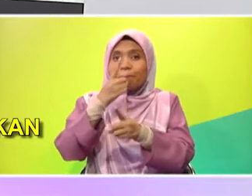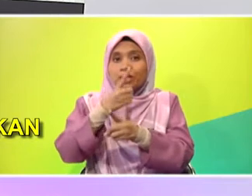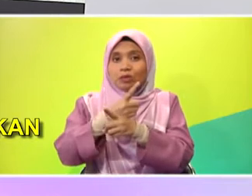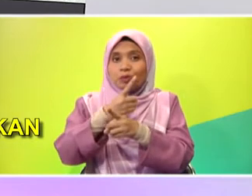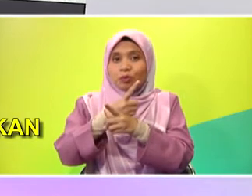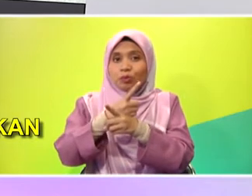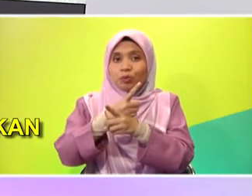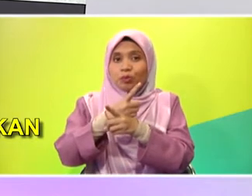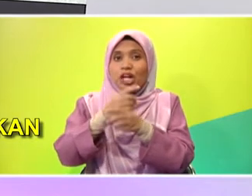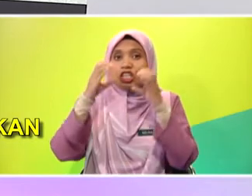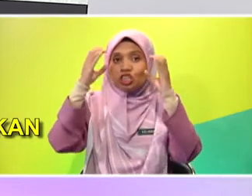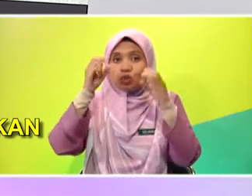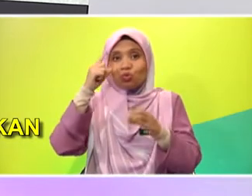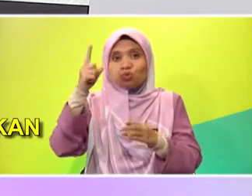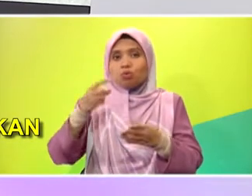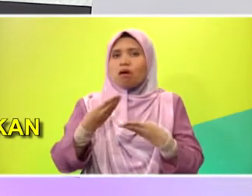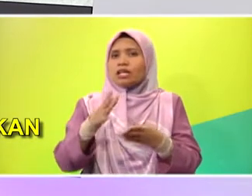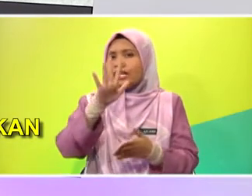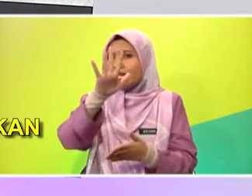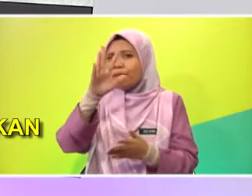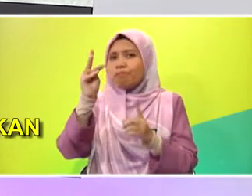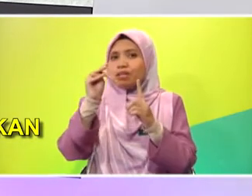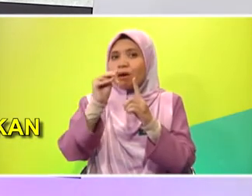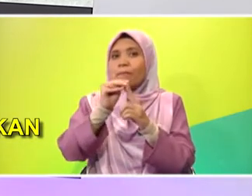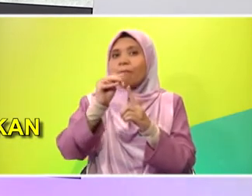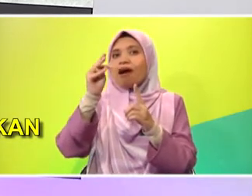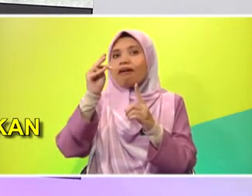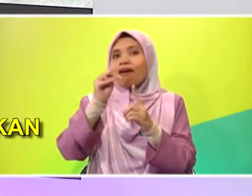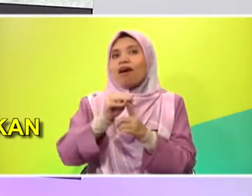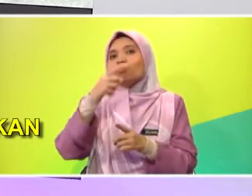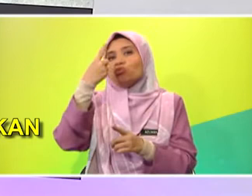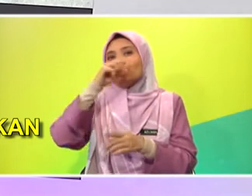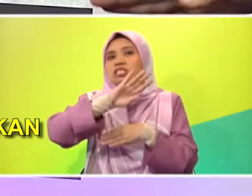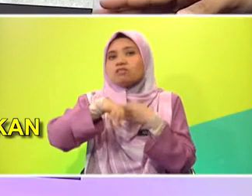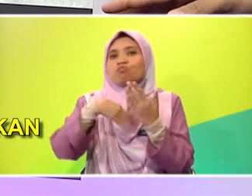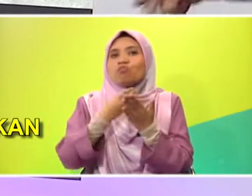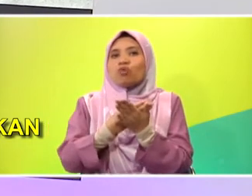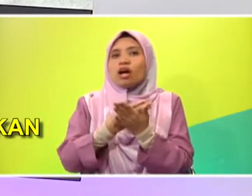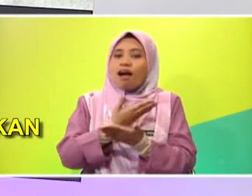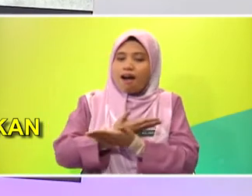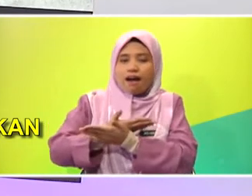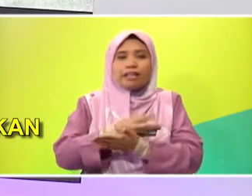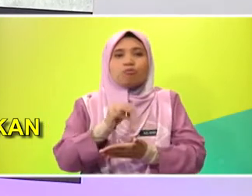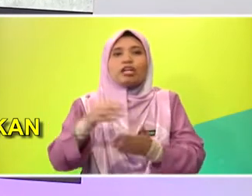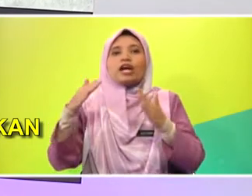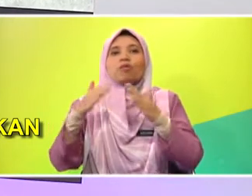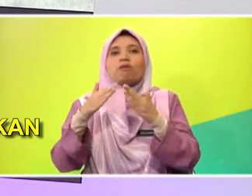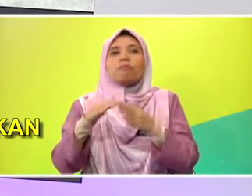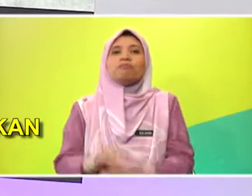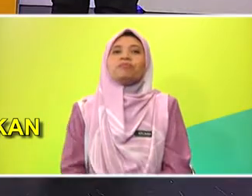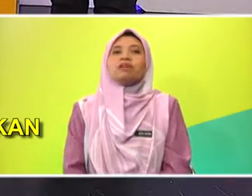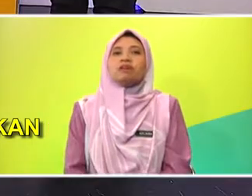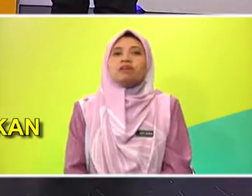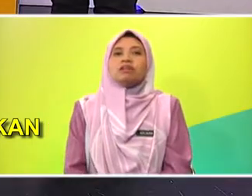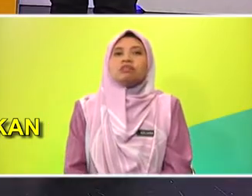di memakai jika elegant anak-anak murid di rumah sana Jadi Kak Dina Nampak tak nak cabut tuh macam kita